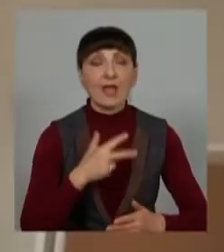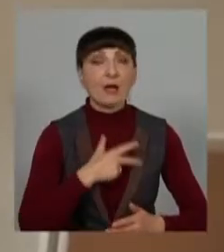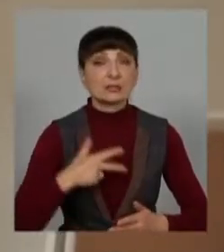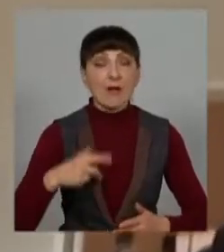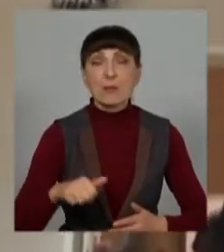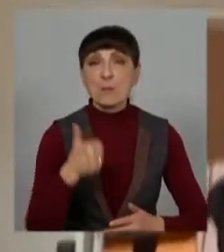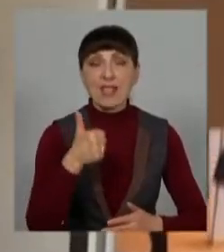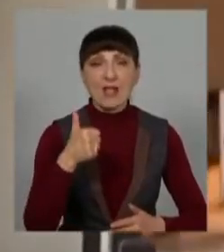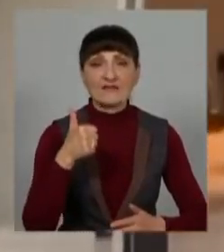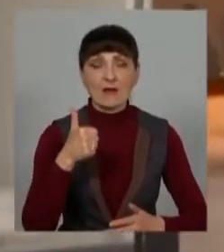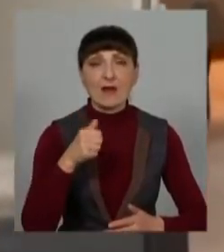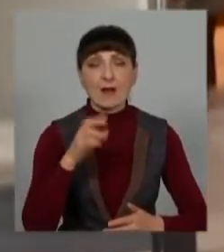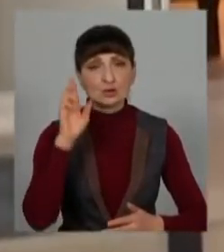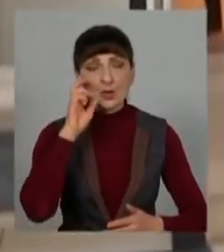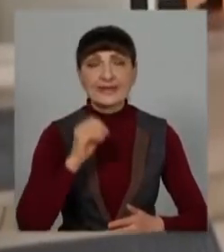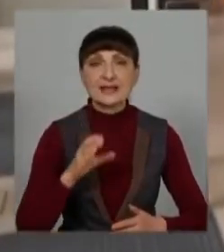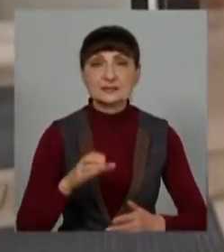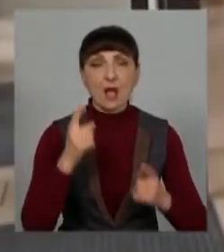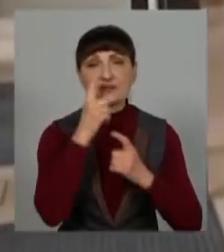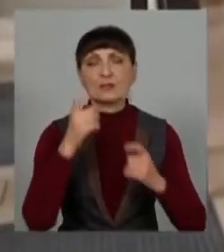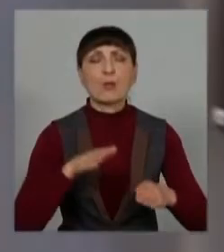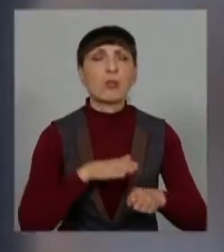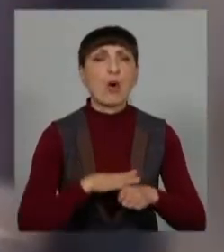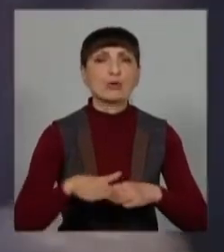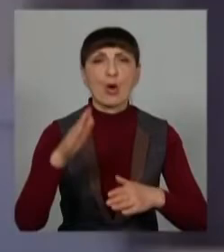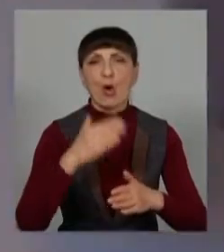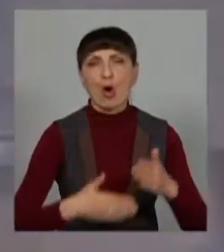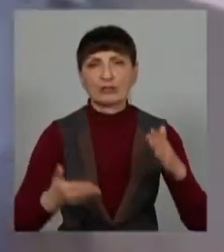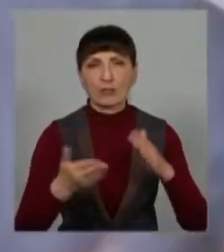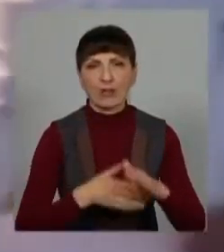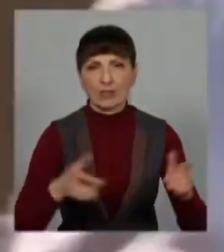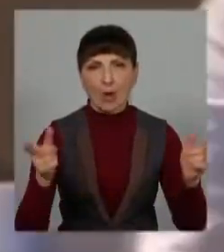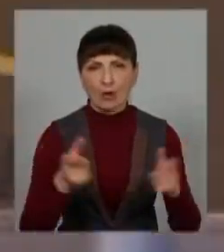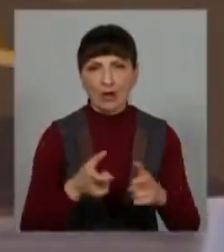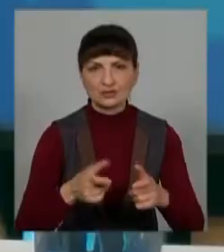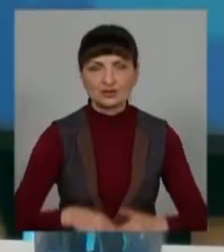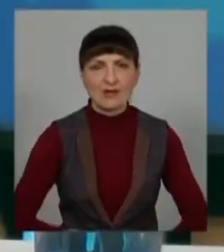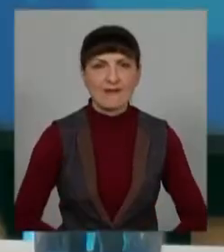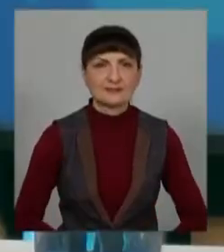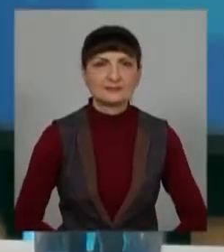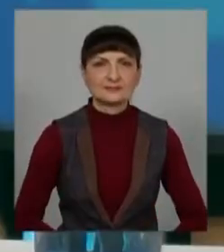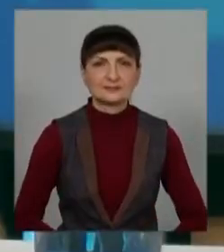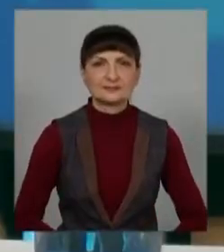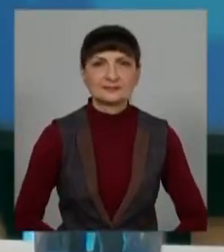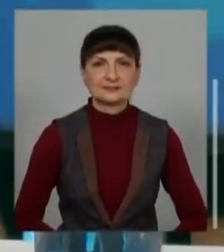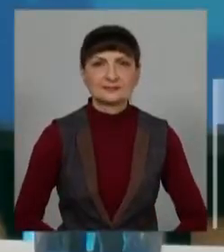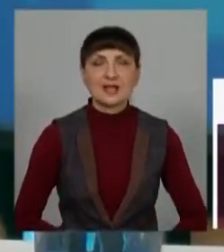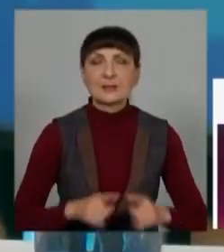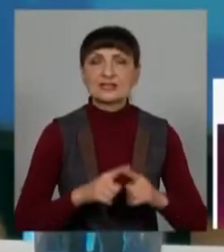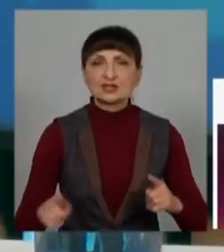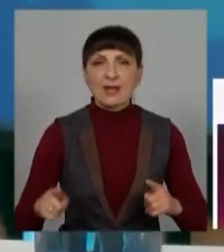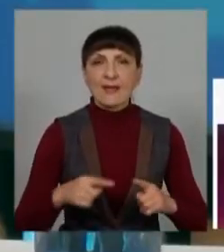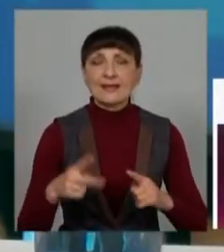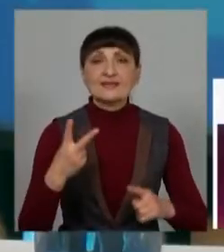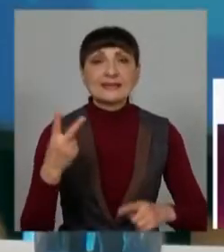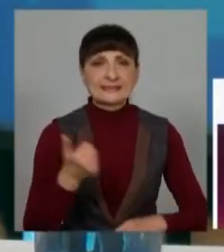первой страной с которая объявила о полной отмене ограничений на протяжении последних